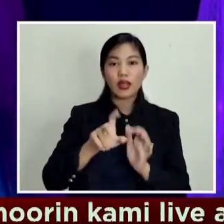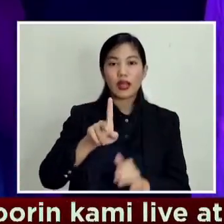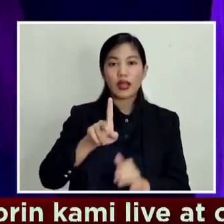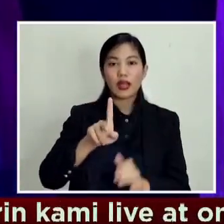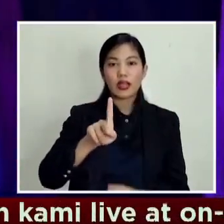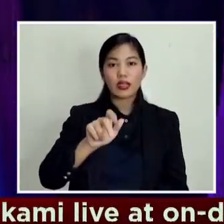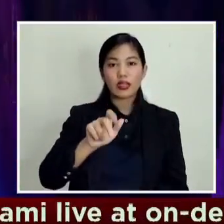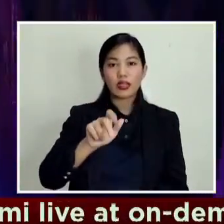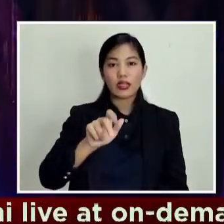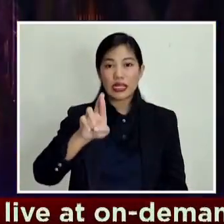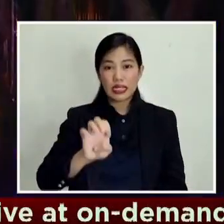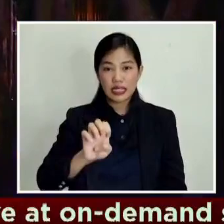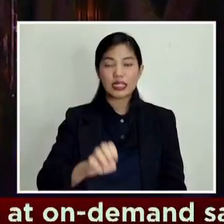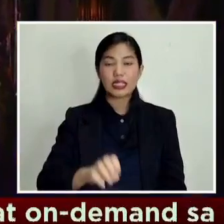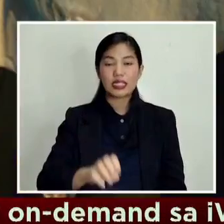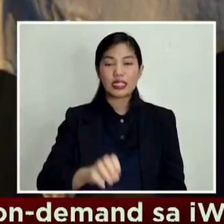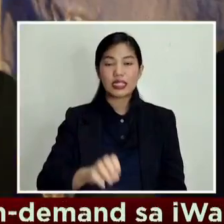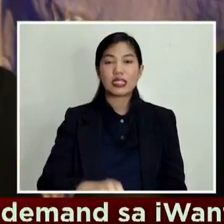tikbalang,